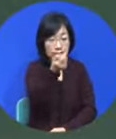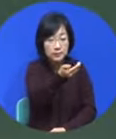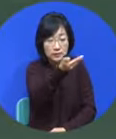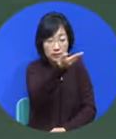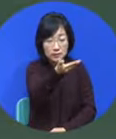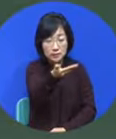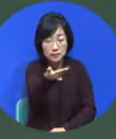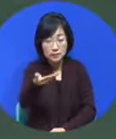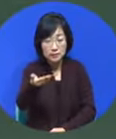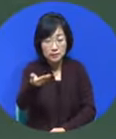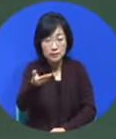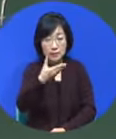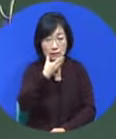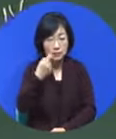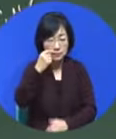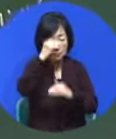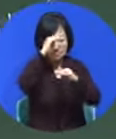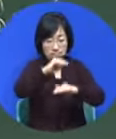흐